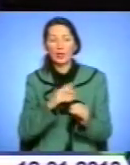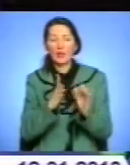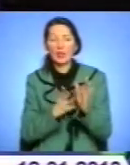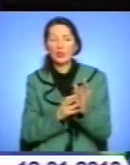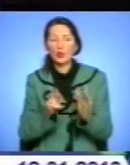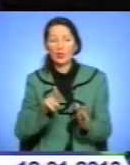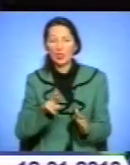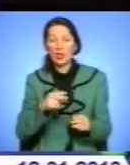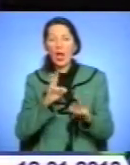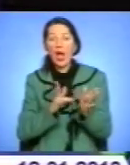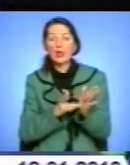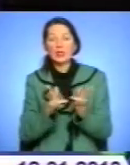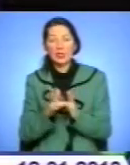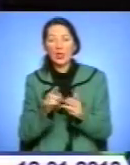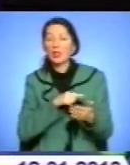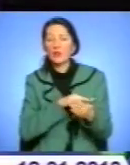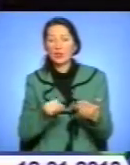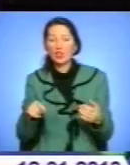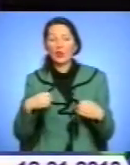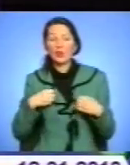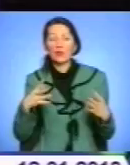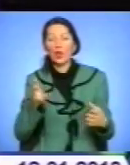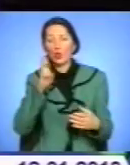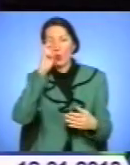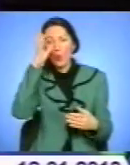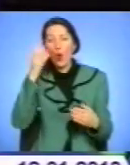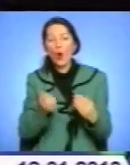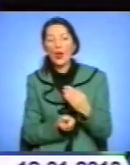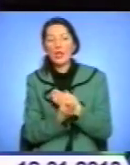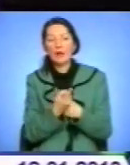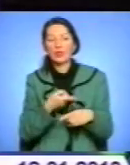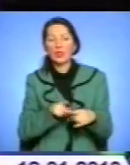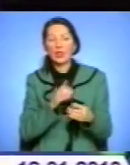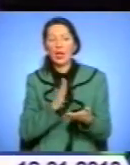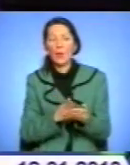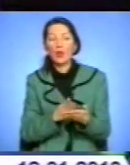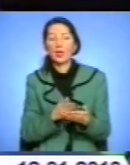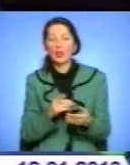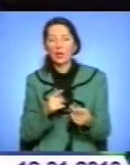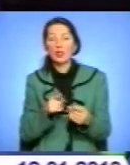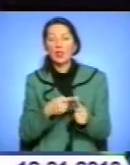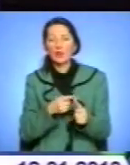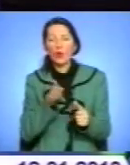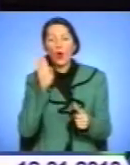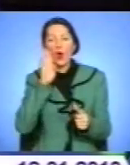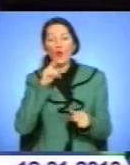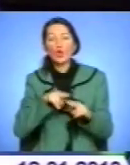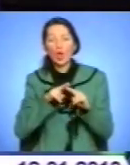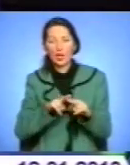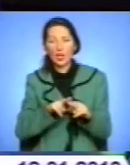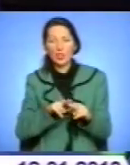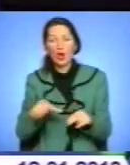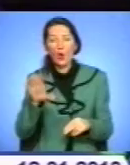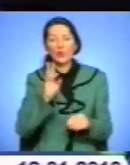19 січня християни відзначають свято Богоявлення, яке має ще одну назву – Водохреща. Напередодні в усіх храмах